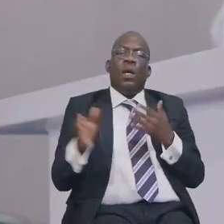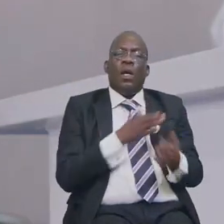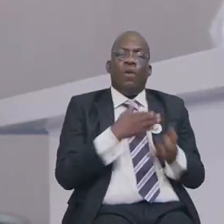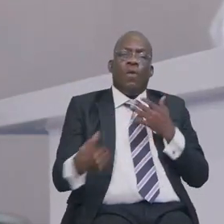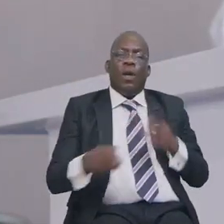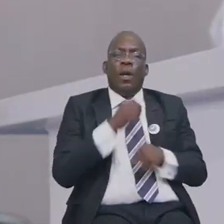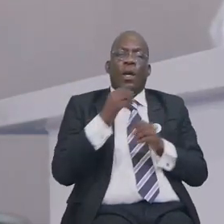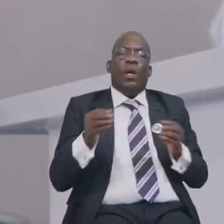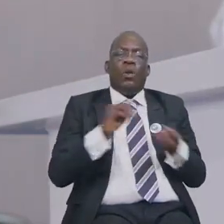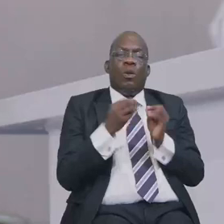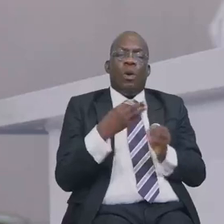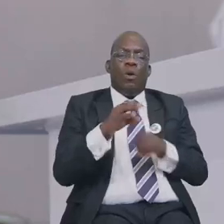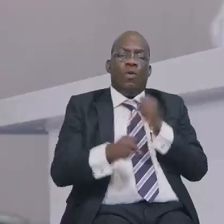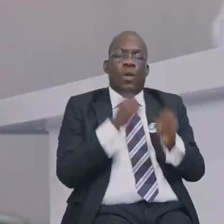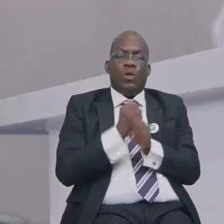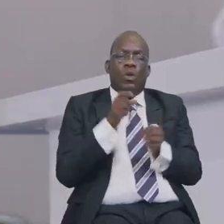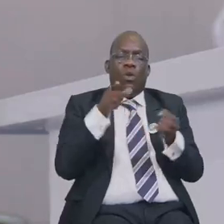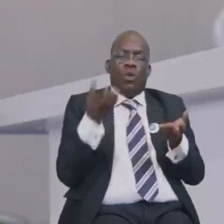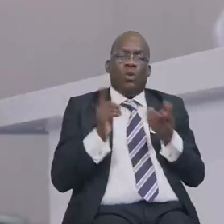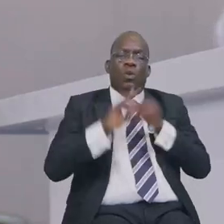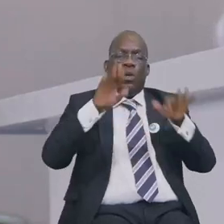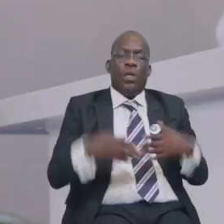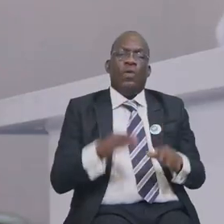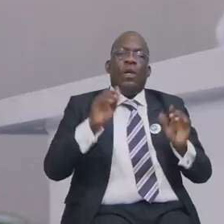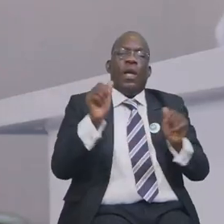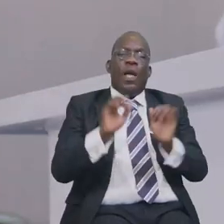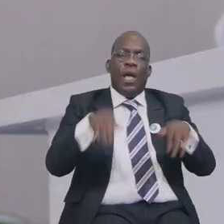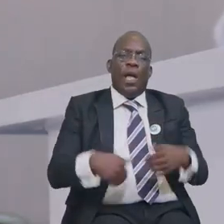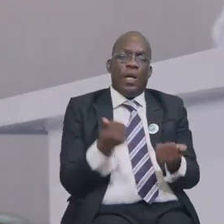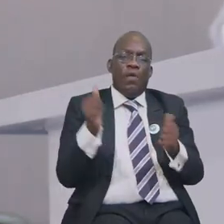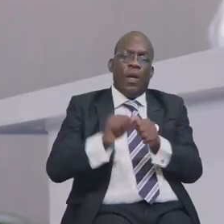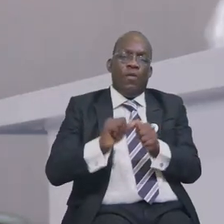complément, donne à chacun ici, à chacun ici, à tout le monde ici,